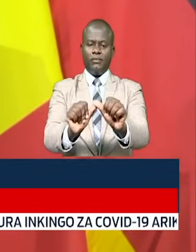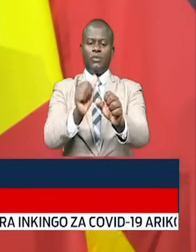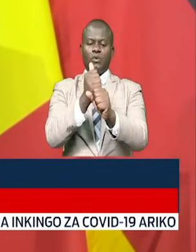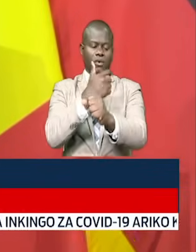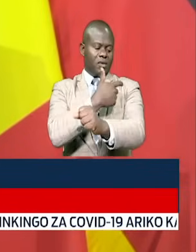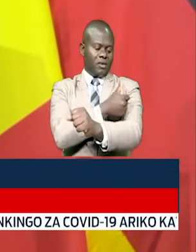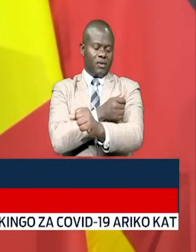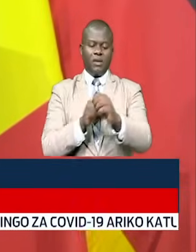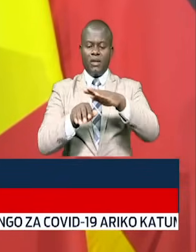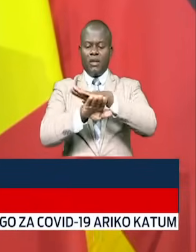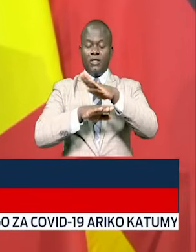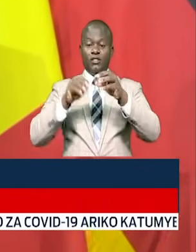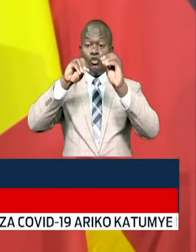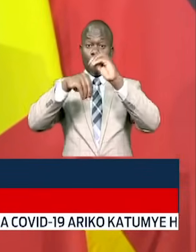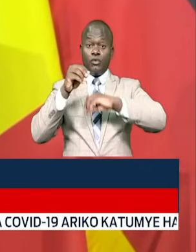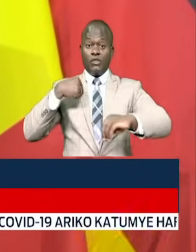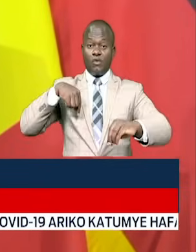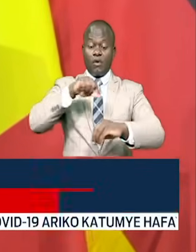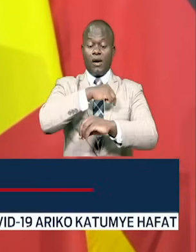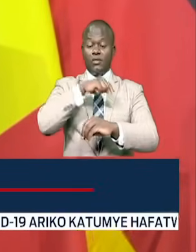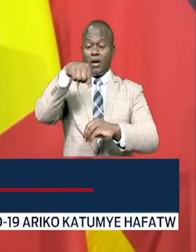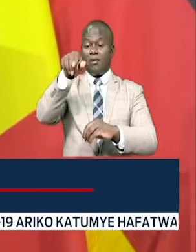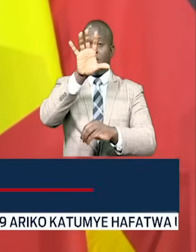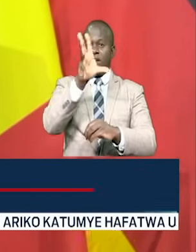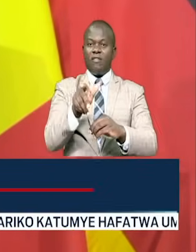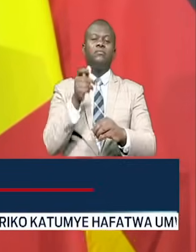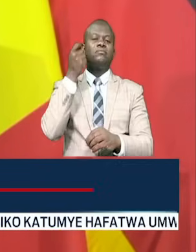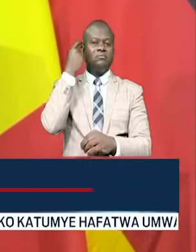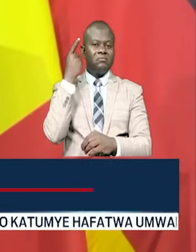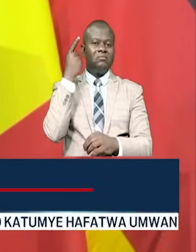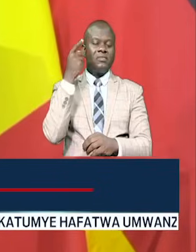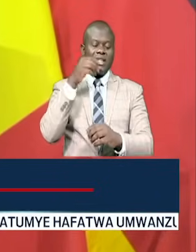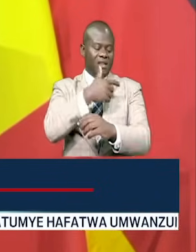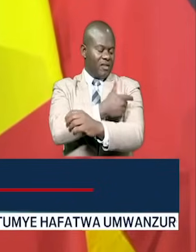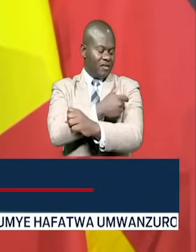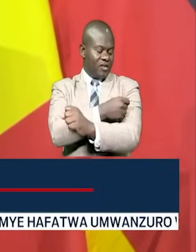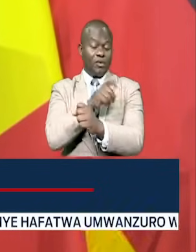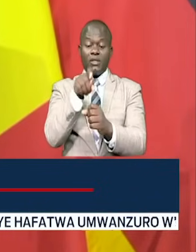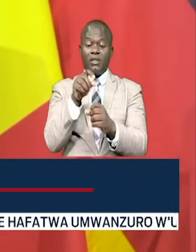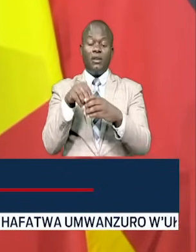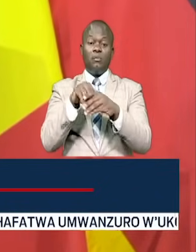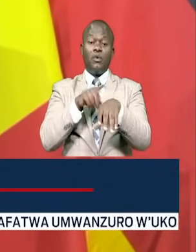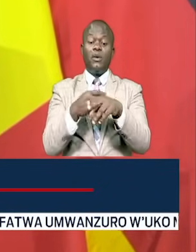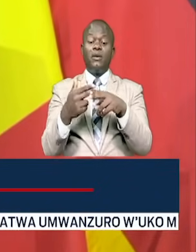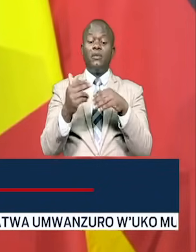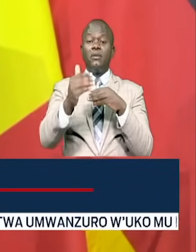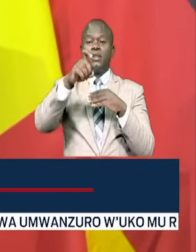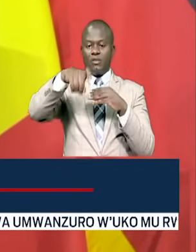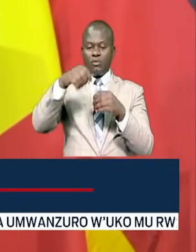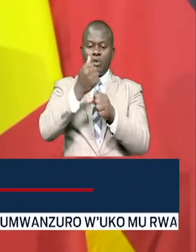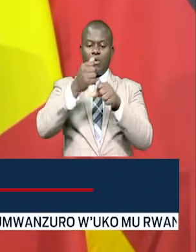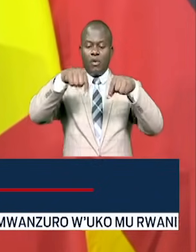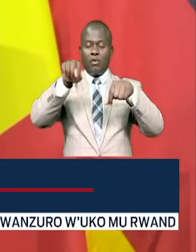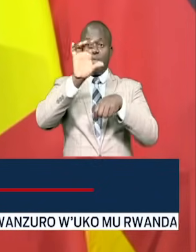inkingo. Ishingiro ry'umusanzu wacu hano muri Afrika rirumvikana. Inkingo zizakenerwa mu bihe biri imbere zikeneye gukorerwa muri